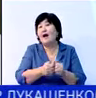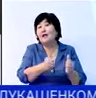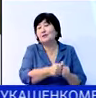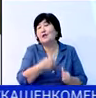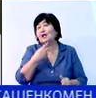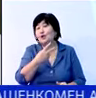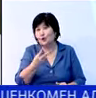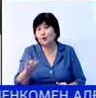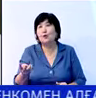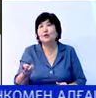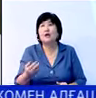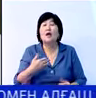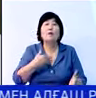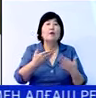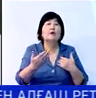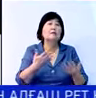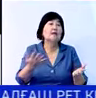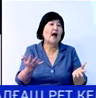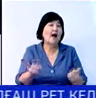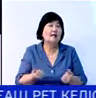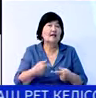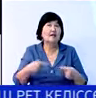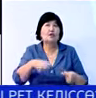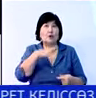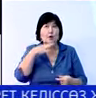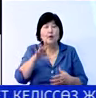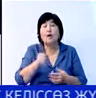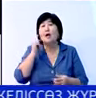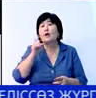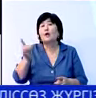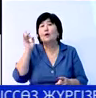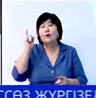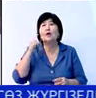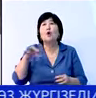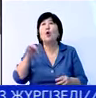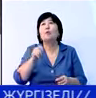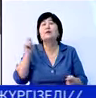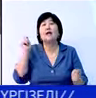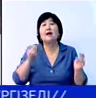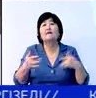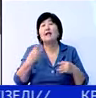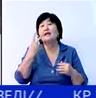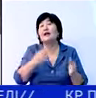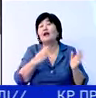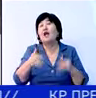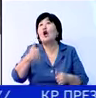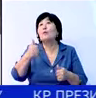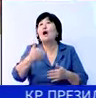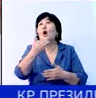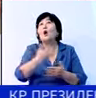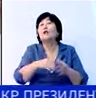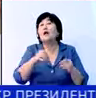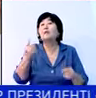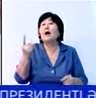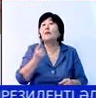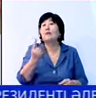көрдік, бірін-бірімізден алатын нәрселеріміз көп. Көне дәуір күмбірі облыстық фестивалі екі кезеңнен тұрды. Байқау талабы бойынша